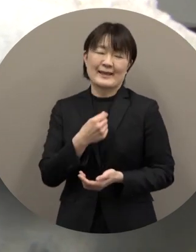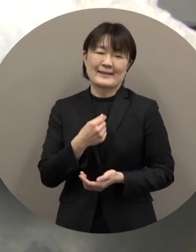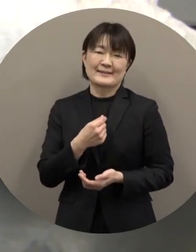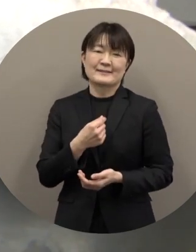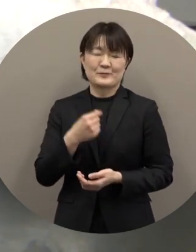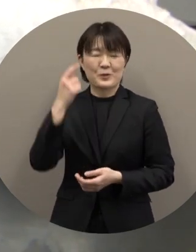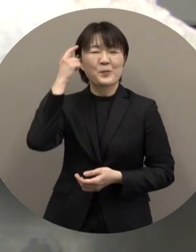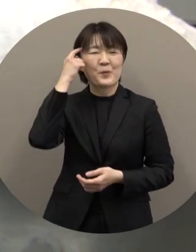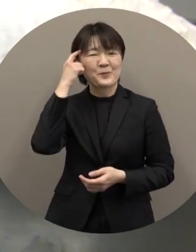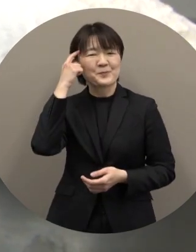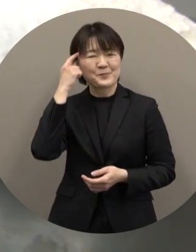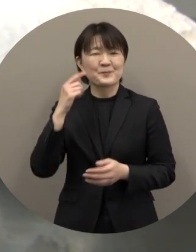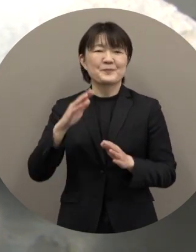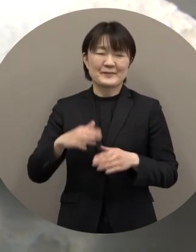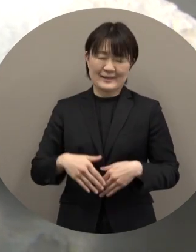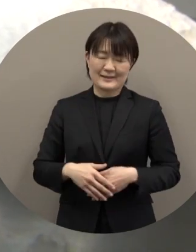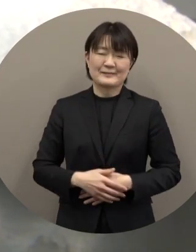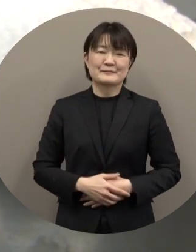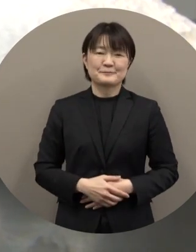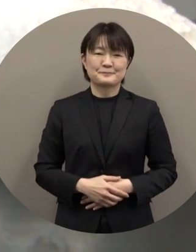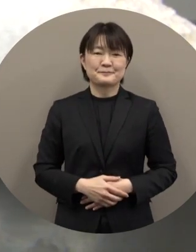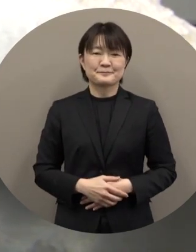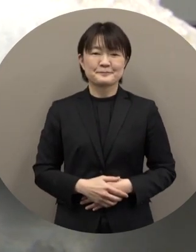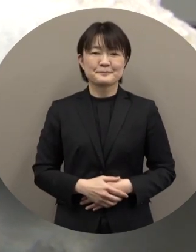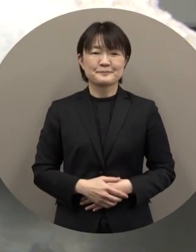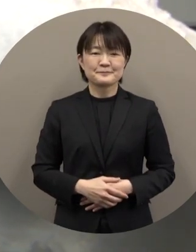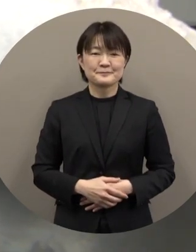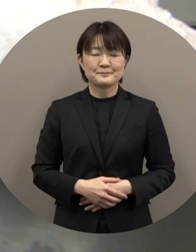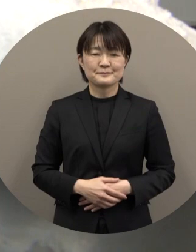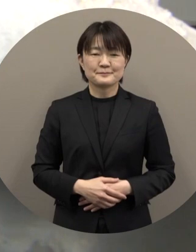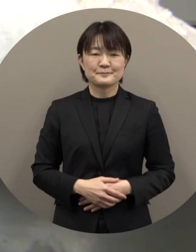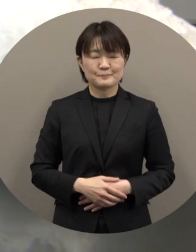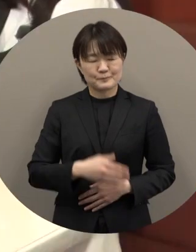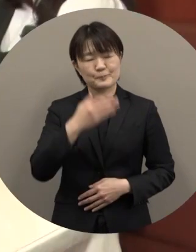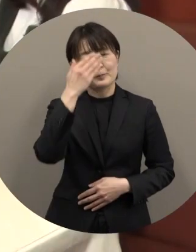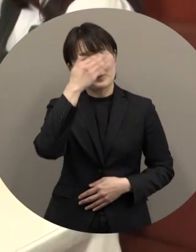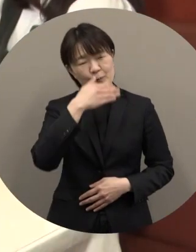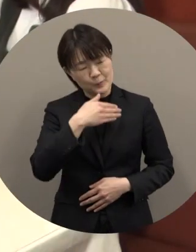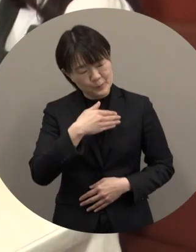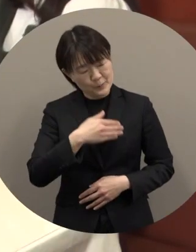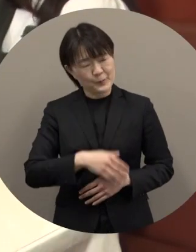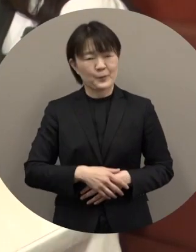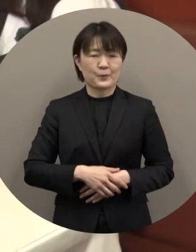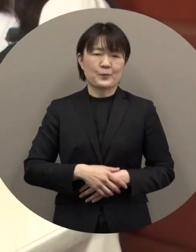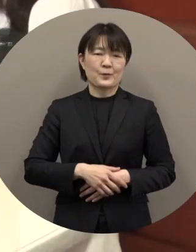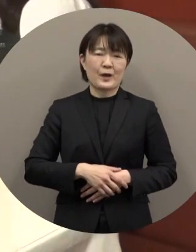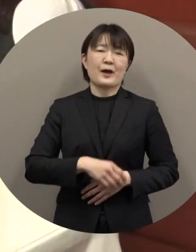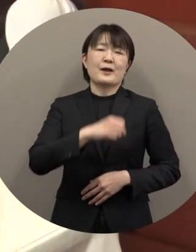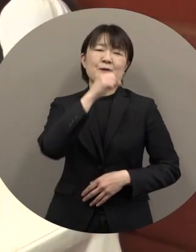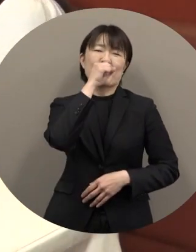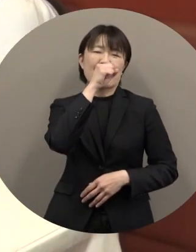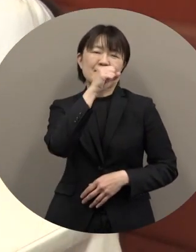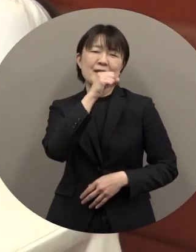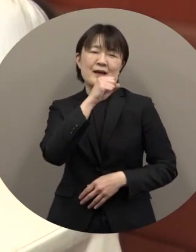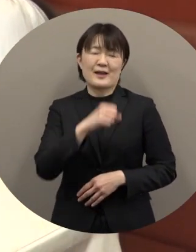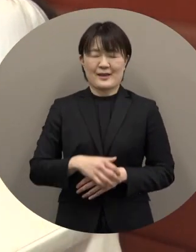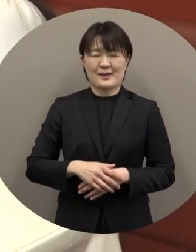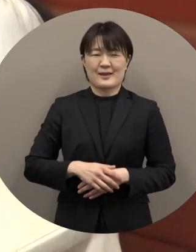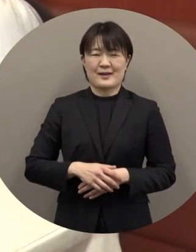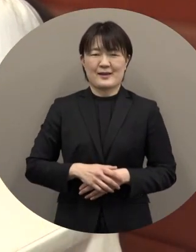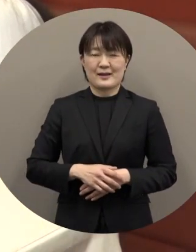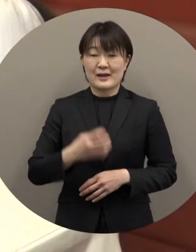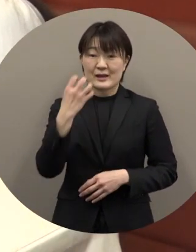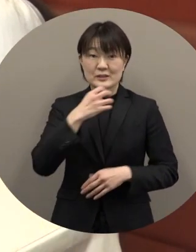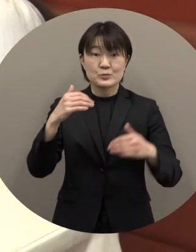に立てればなっていうのがありますよね。 なるほど、よかったね、渋谷さんが、